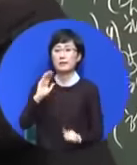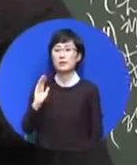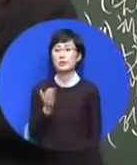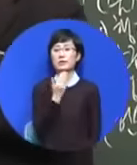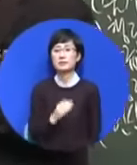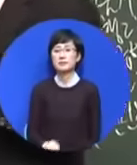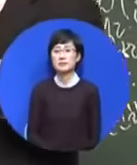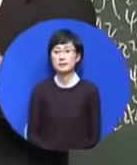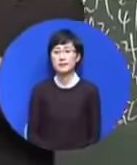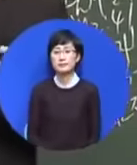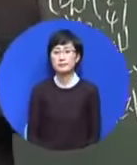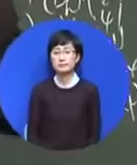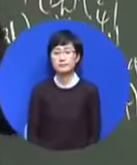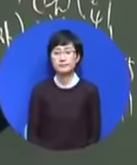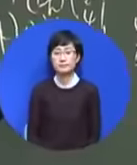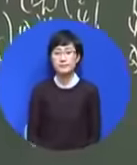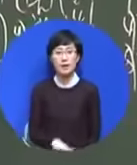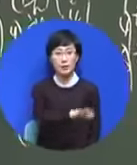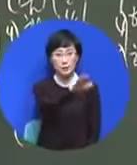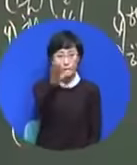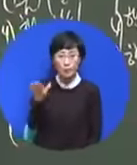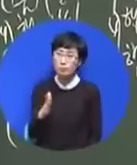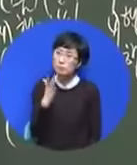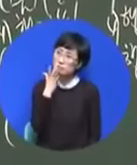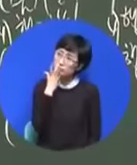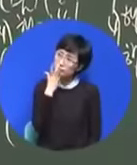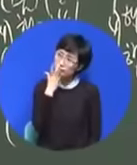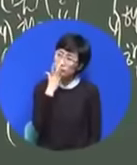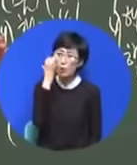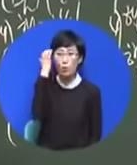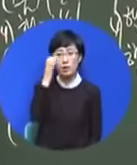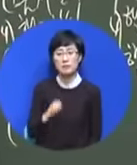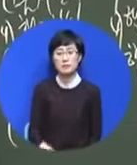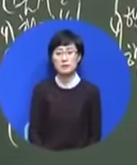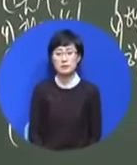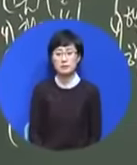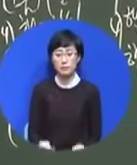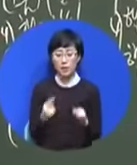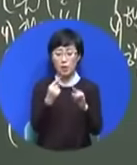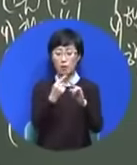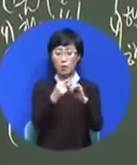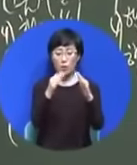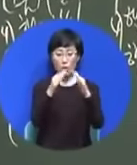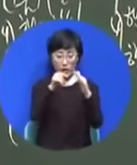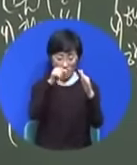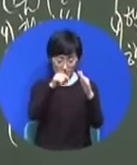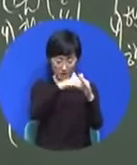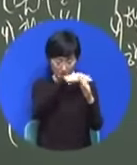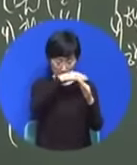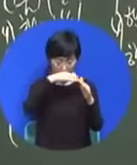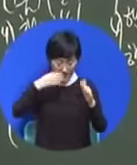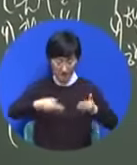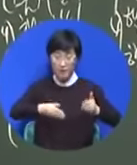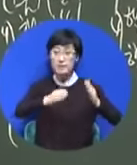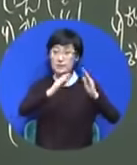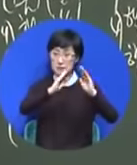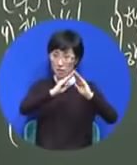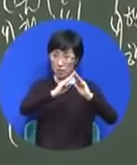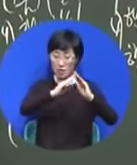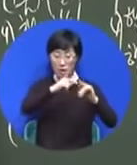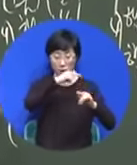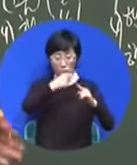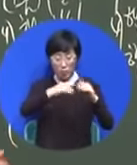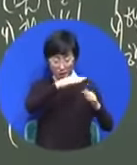됩니다 아무도 모르고 있습니다 교회만 바로서면 나라는 바로서게 되